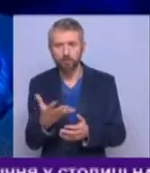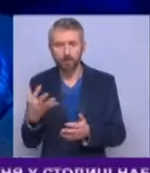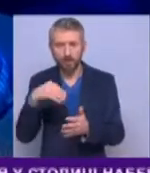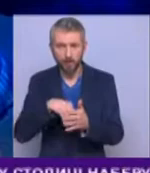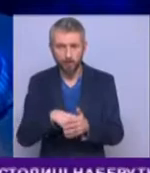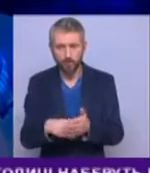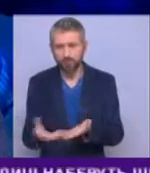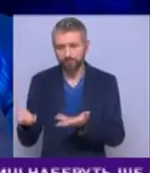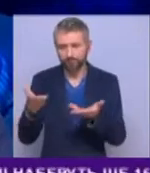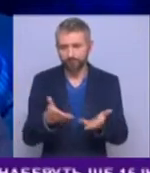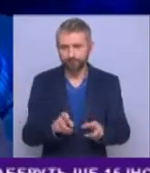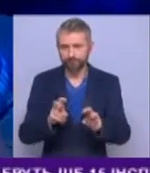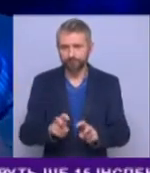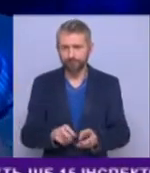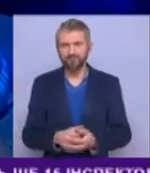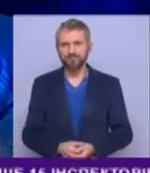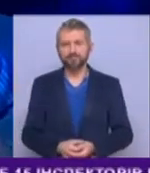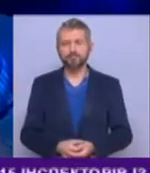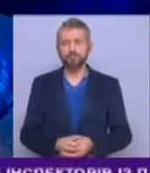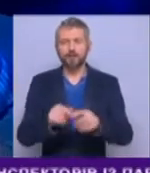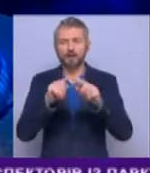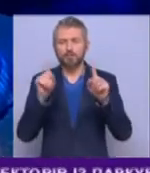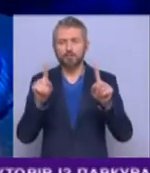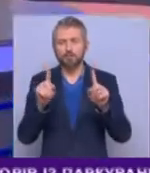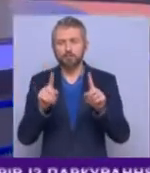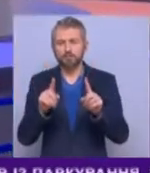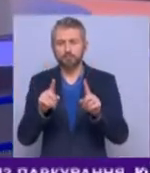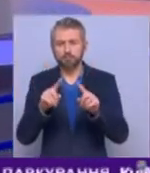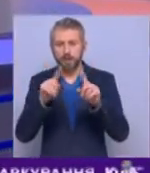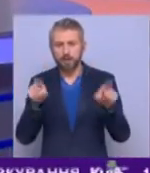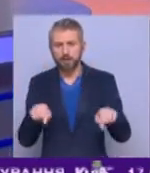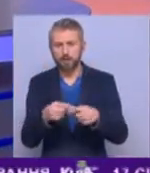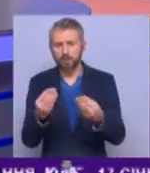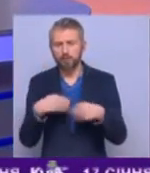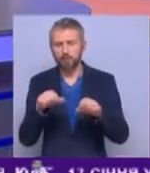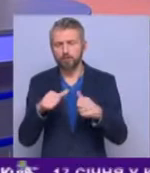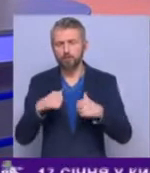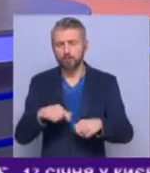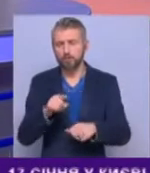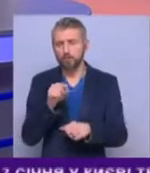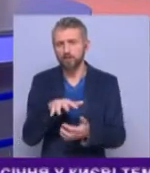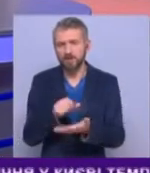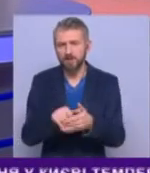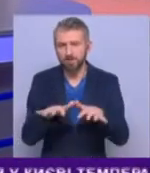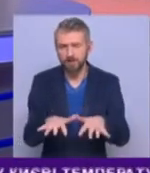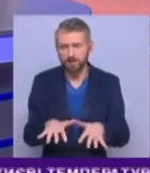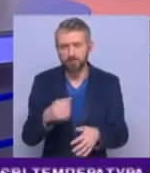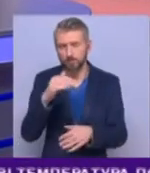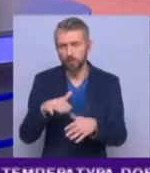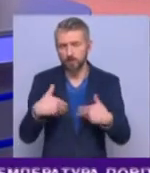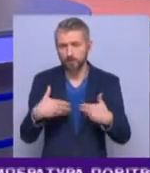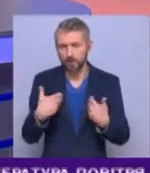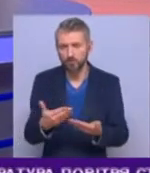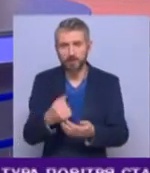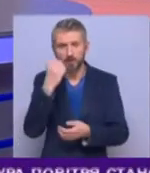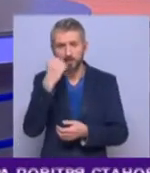приєднуєтесь, заходьте до нас на майданчик. А картинки і камери дають нам можливість спокійно, аби ви зайняли місце. Добрий вечір. Дякую дуже. Я